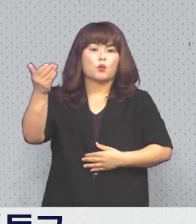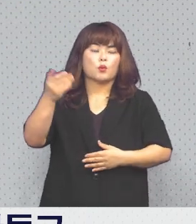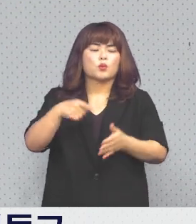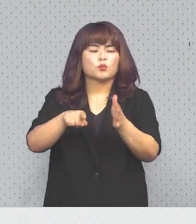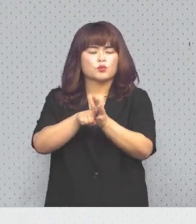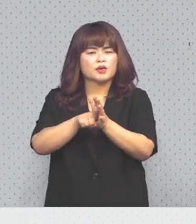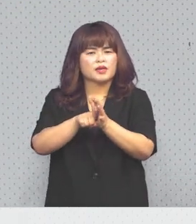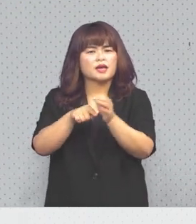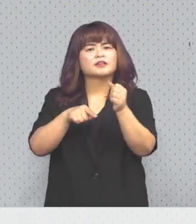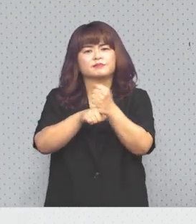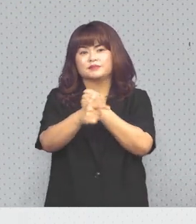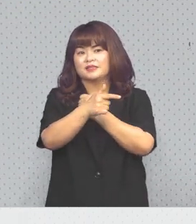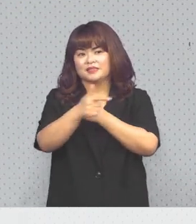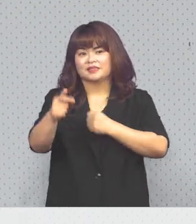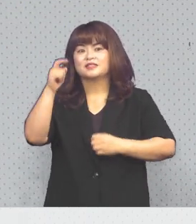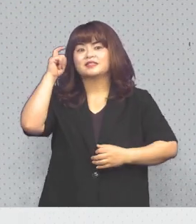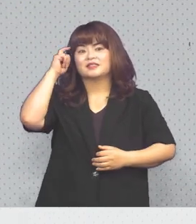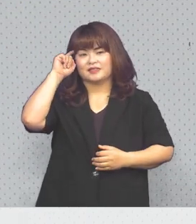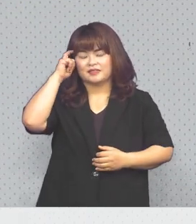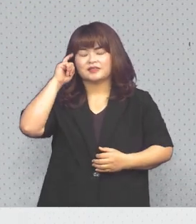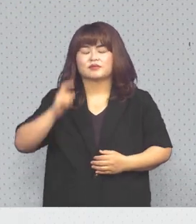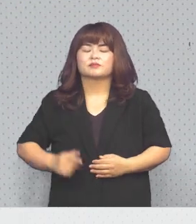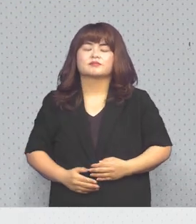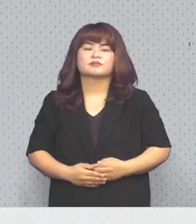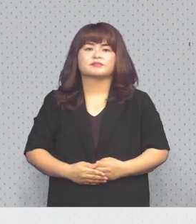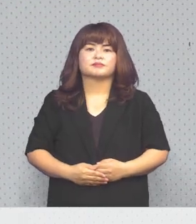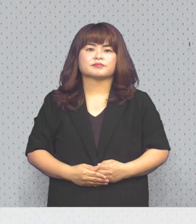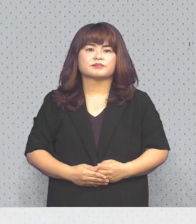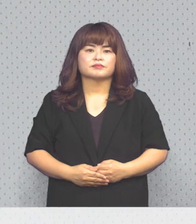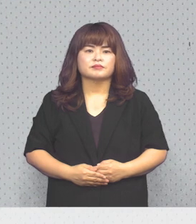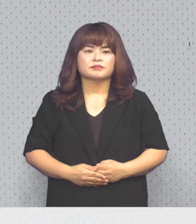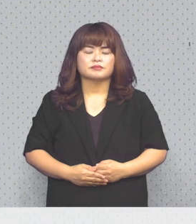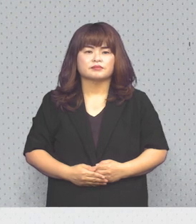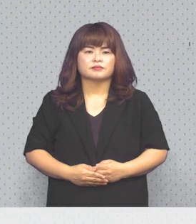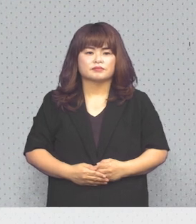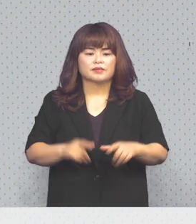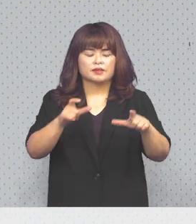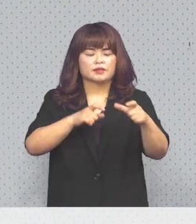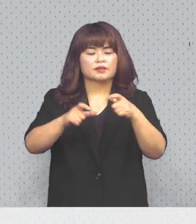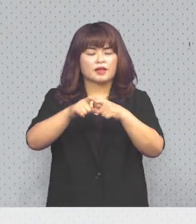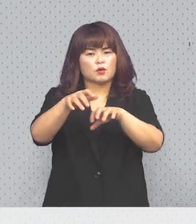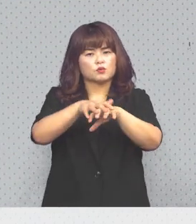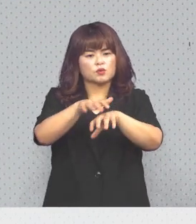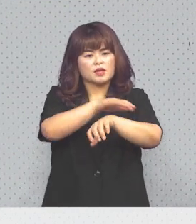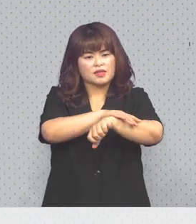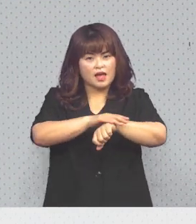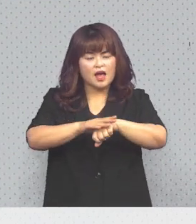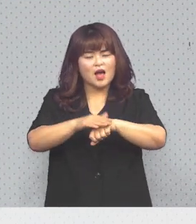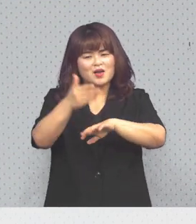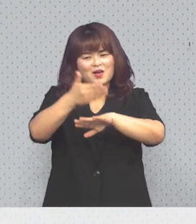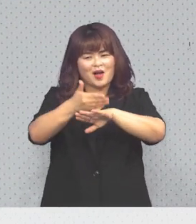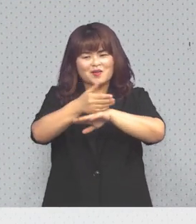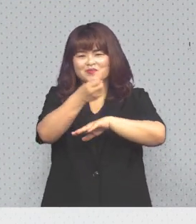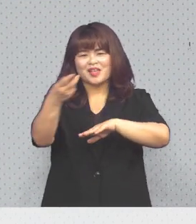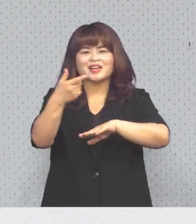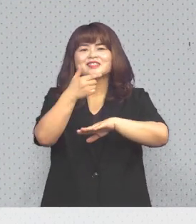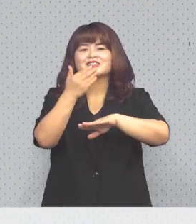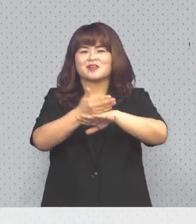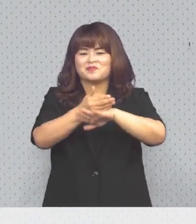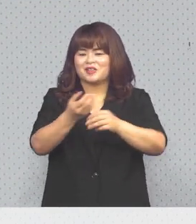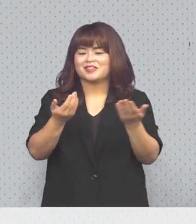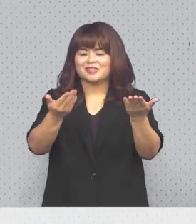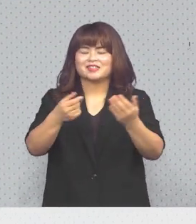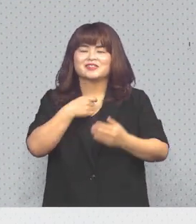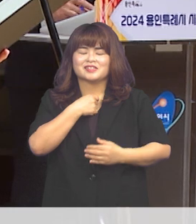해드리는 일이라서 매우 의미 있는 활동이라고 생각을 하고 동참을 해주셔서 다시 한번 감사하다는